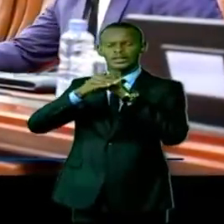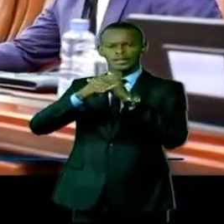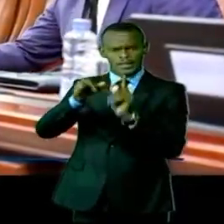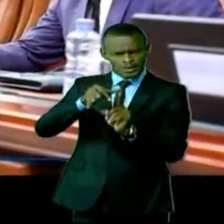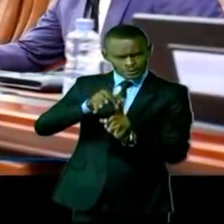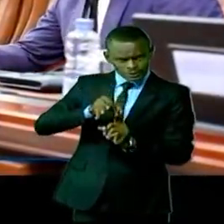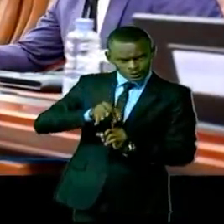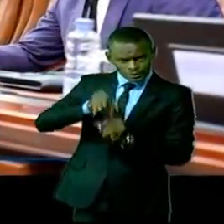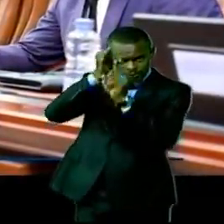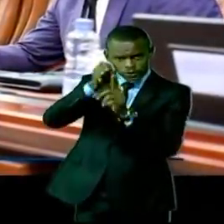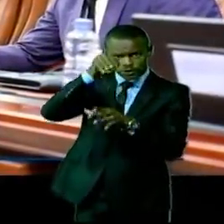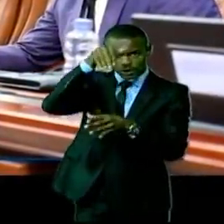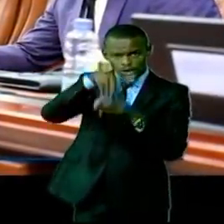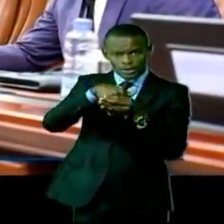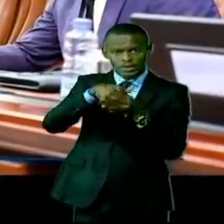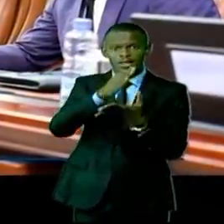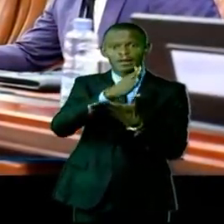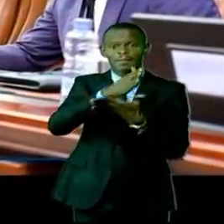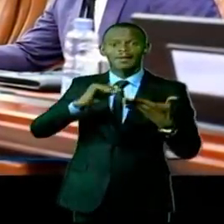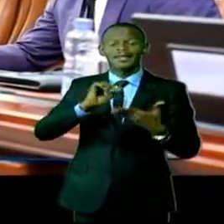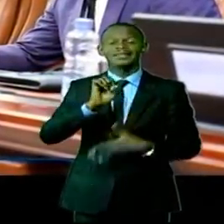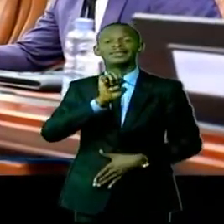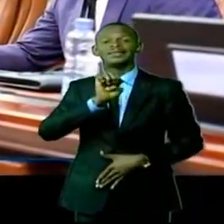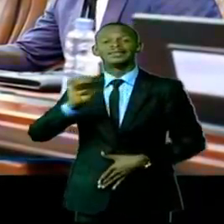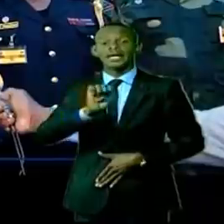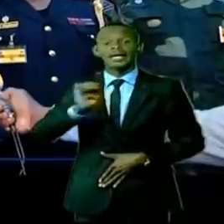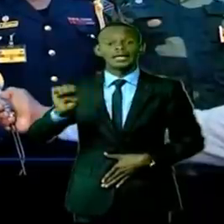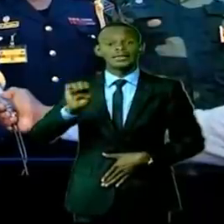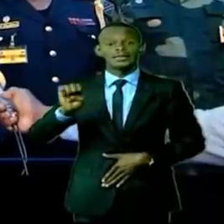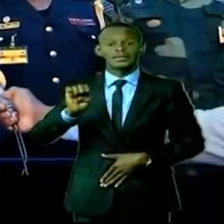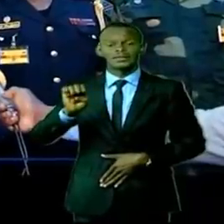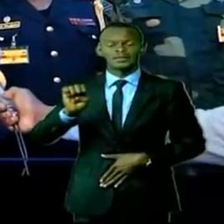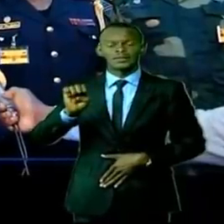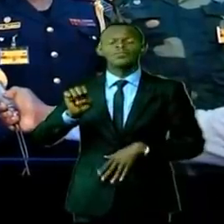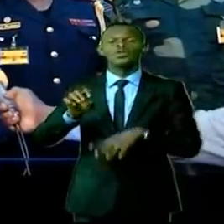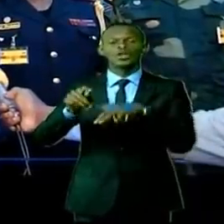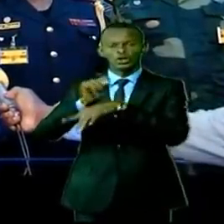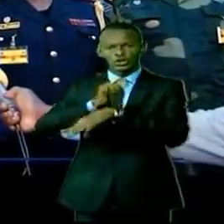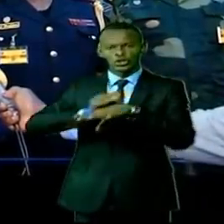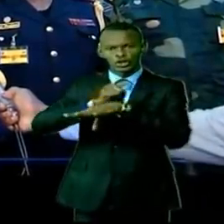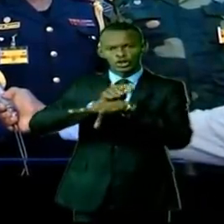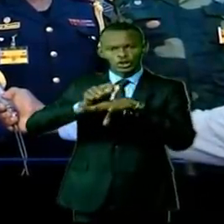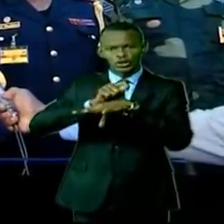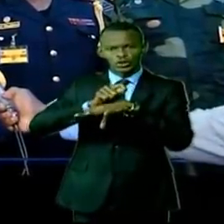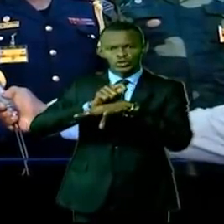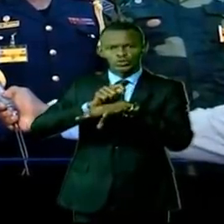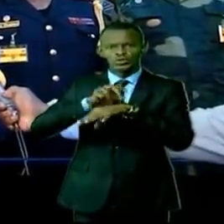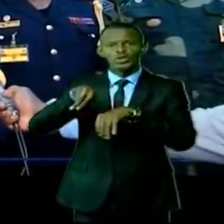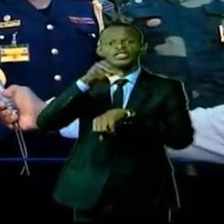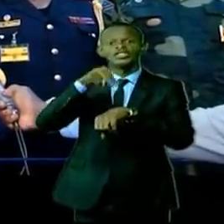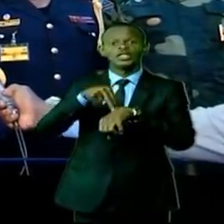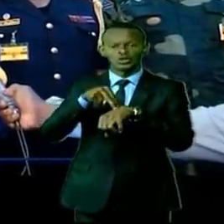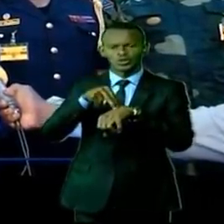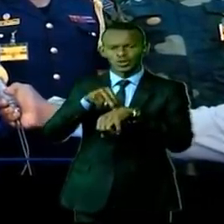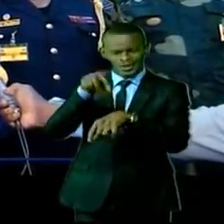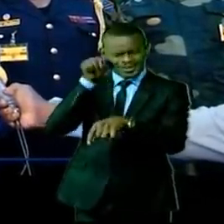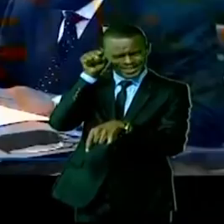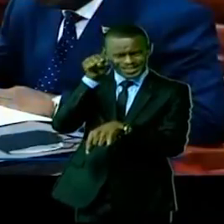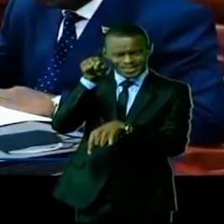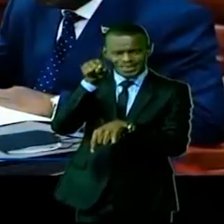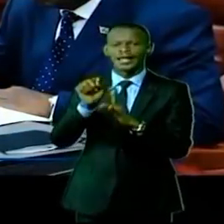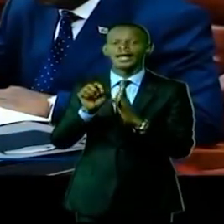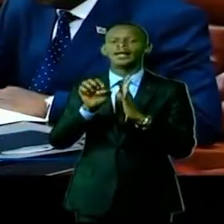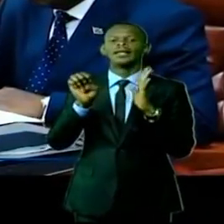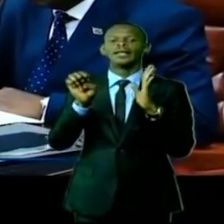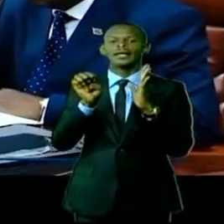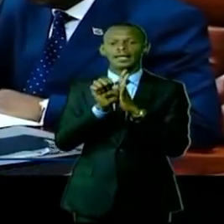spécialement dans la partie est du territoire national, sous état de siège, notamment